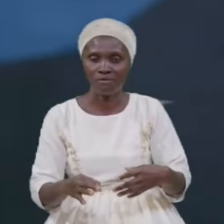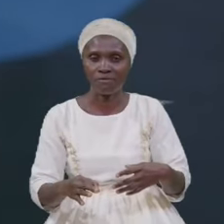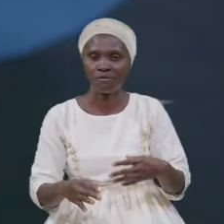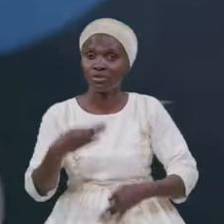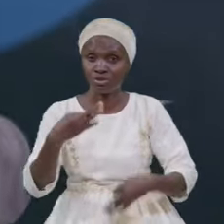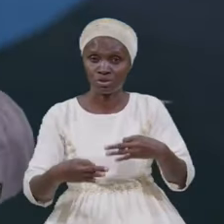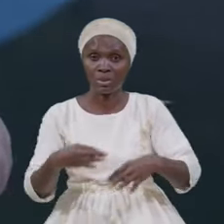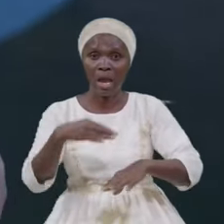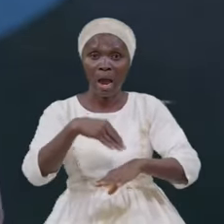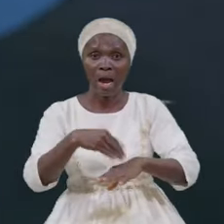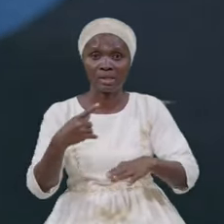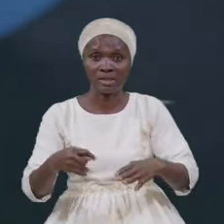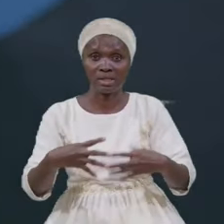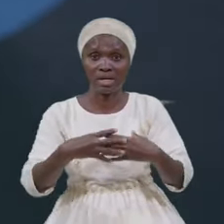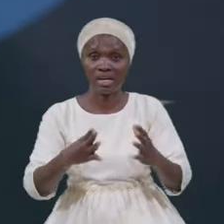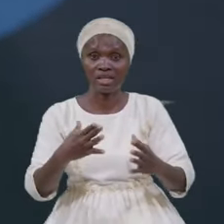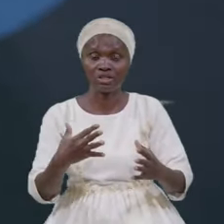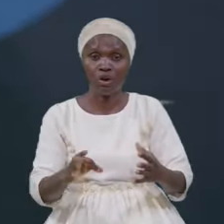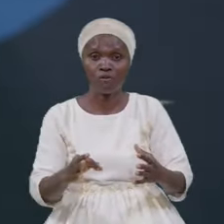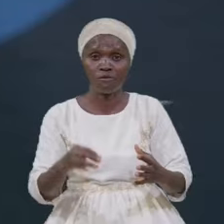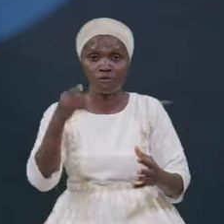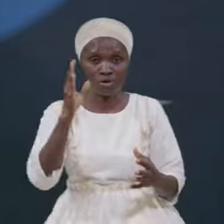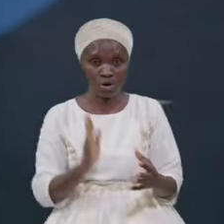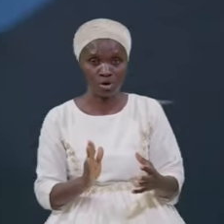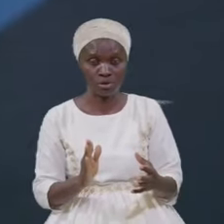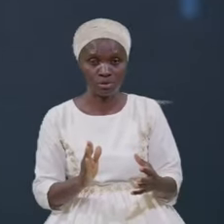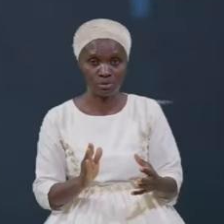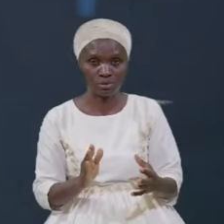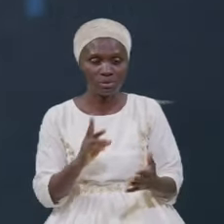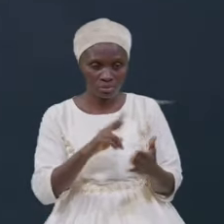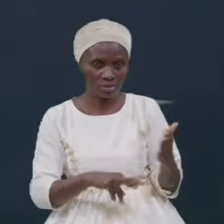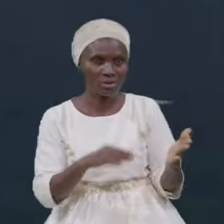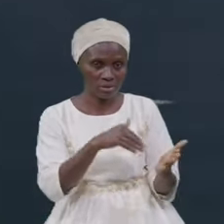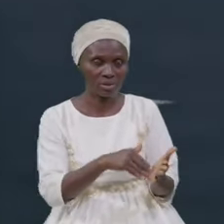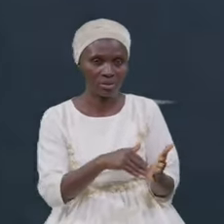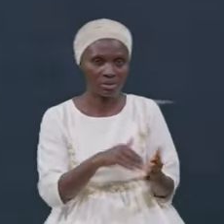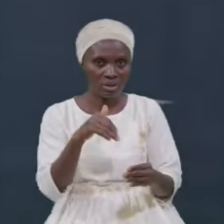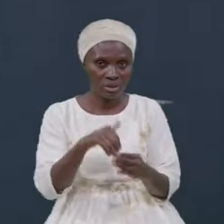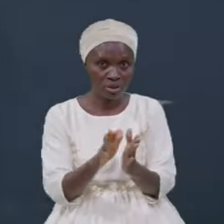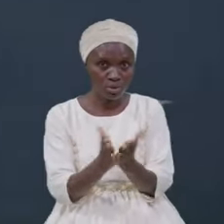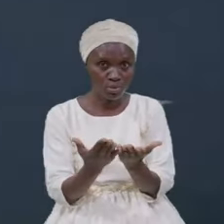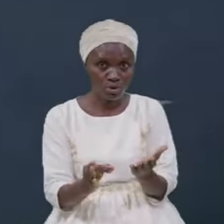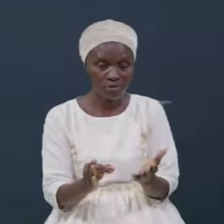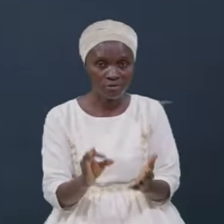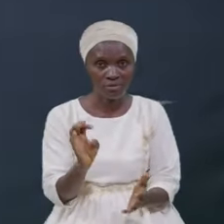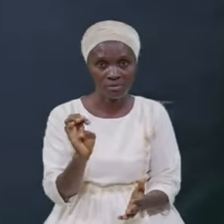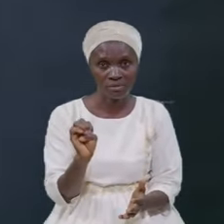Le jour lugubre, sombre. Voyons cela encore. En Ecclésias chapitre 12, verset